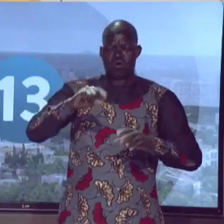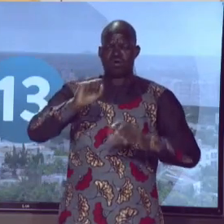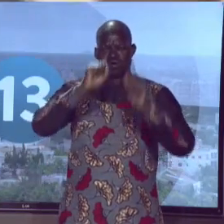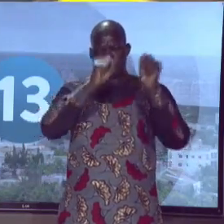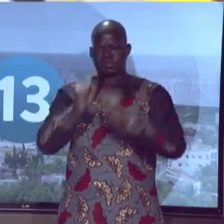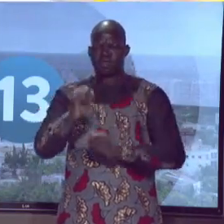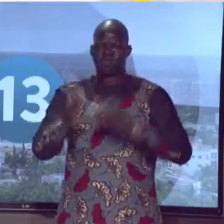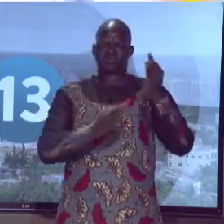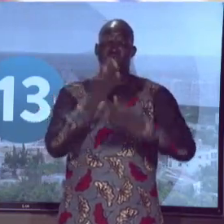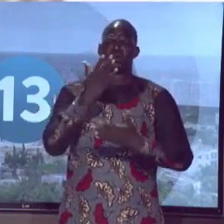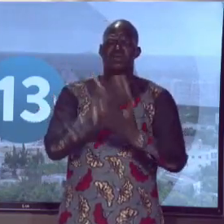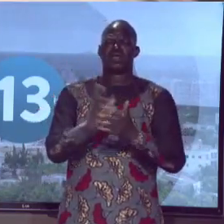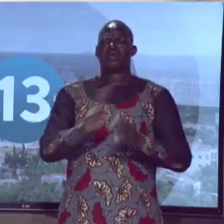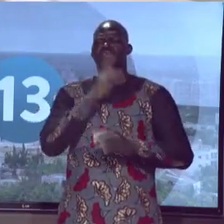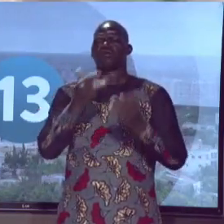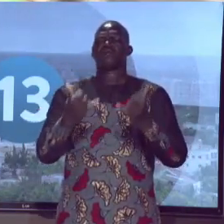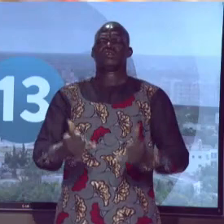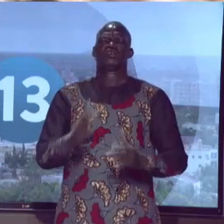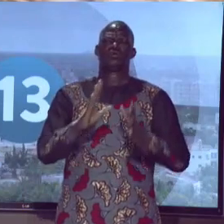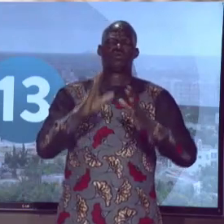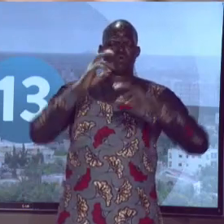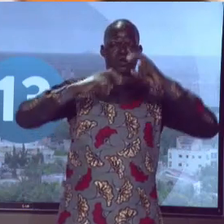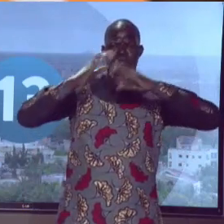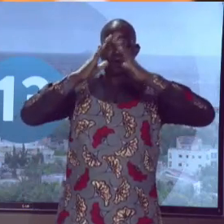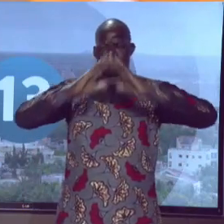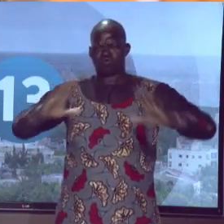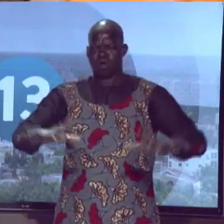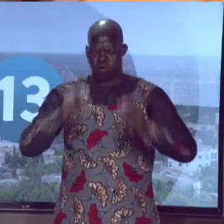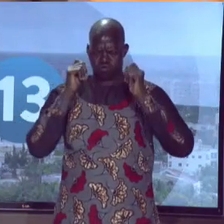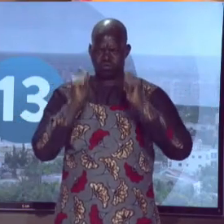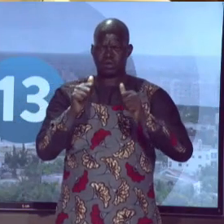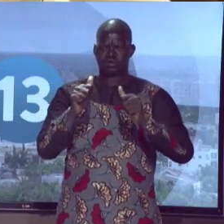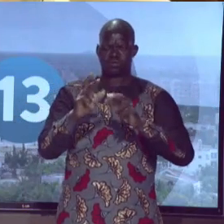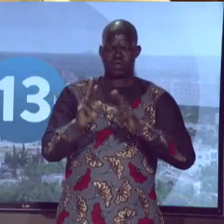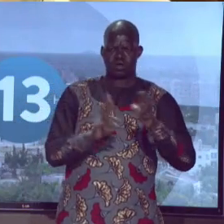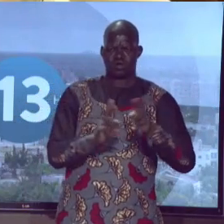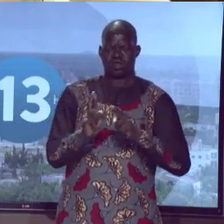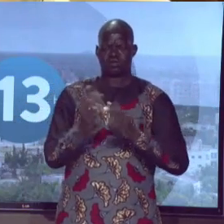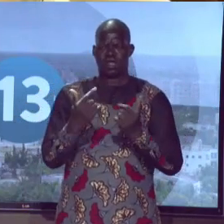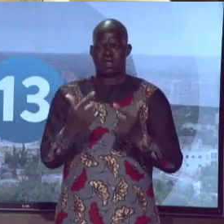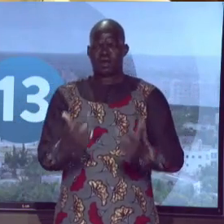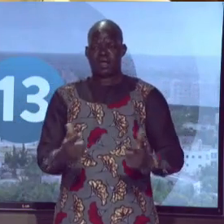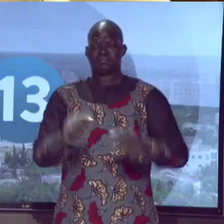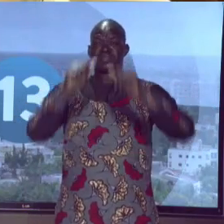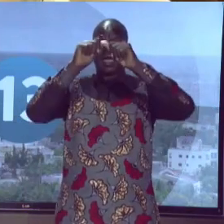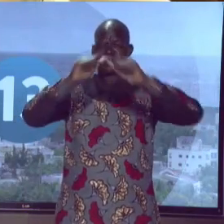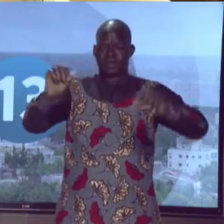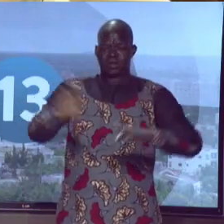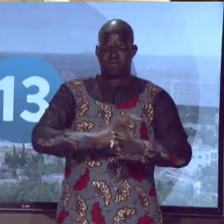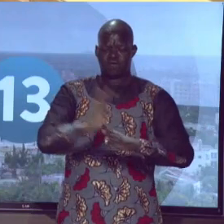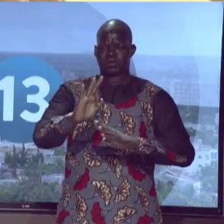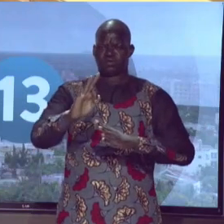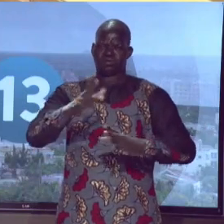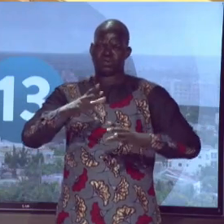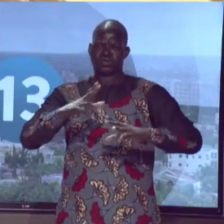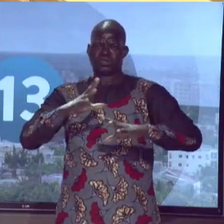fonctionne correctement. Nous sommes ici au laboratoire automatisme et régulation. Là, c'est l'atelier de formation des stylistes